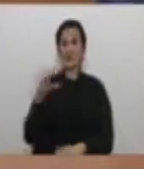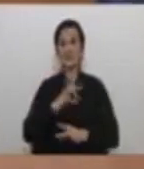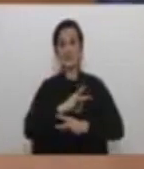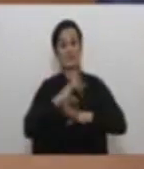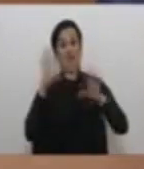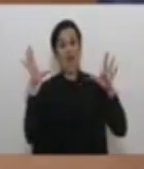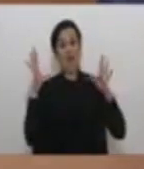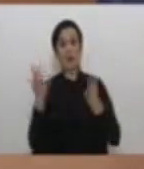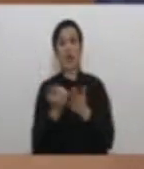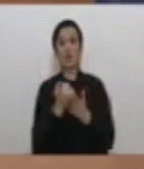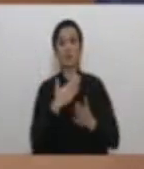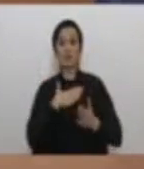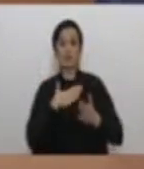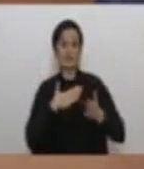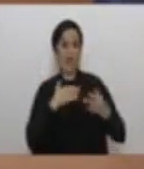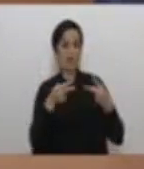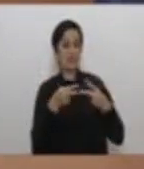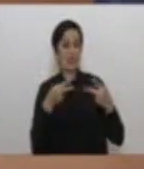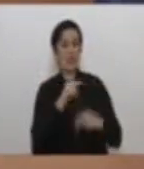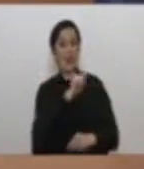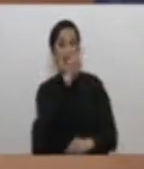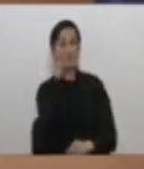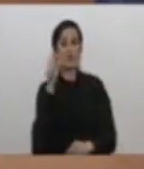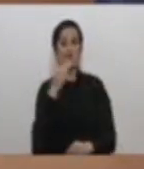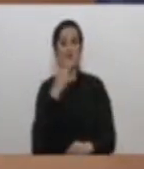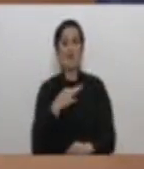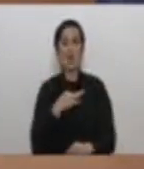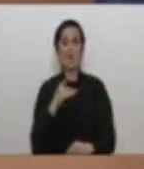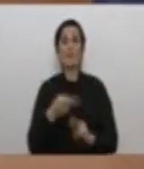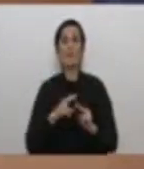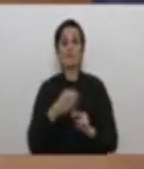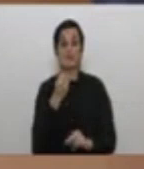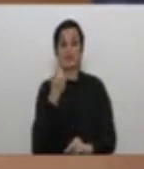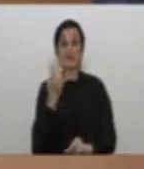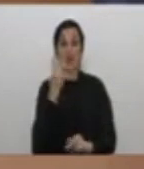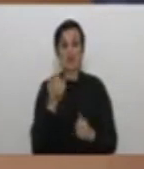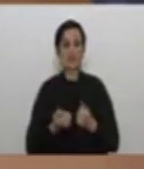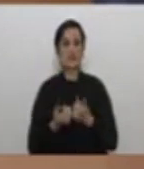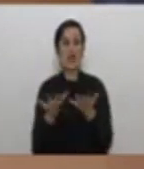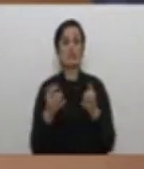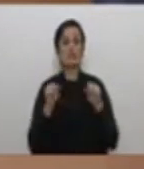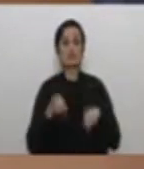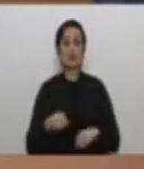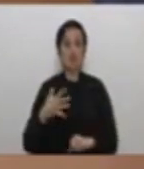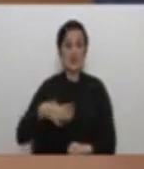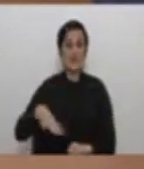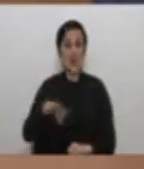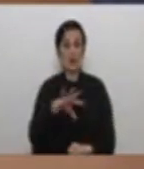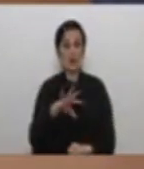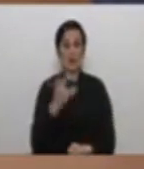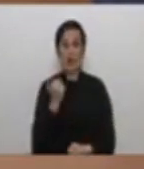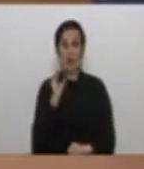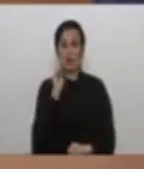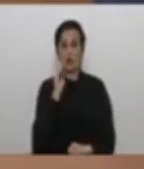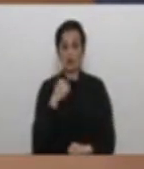გამარჯვებას, ჩვენ ჩვენი პარტნიორები გვეუბნებიან იმას, რომ ეს არის კიდევ ერთი გაშვებული შესაძლებლობა ქვეყნისთვის და როდესაც